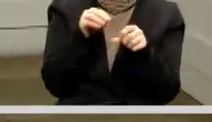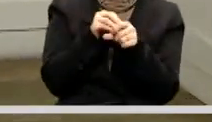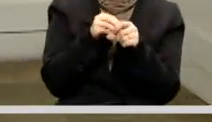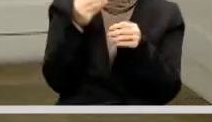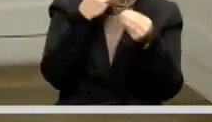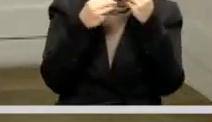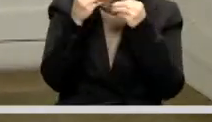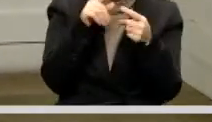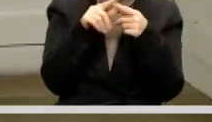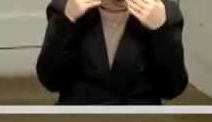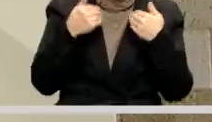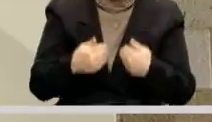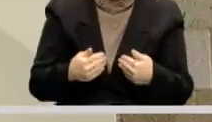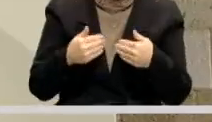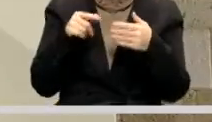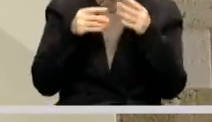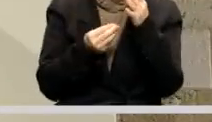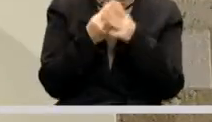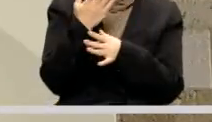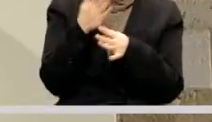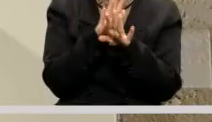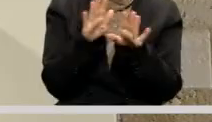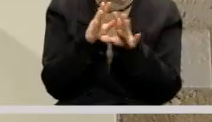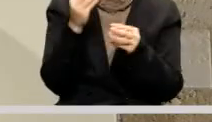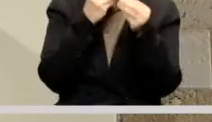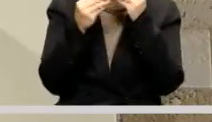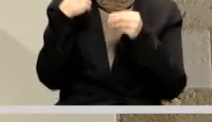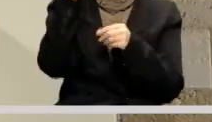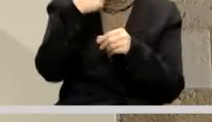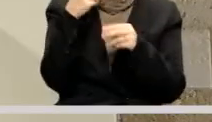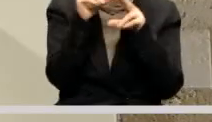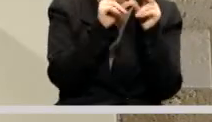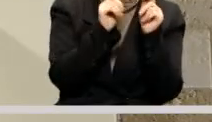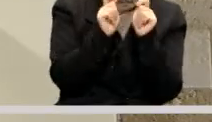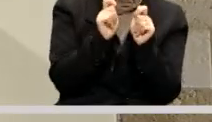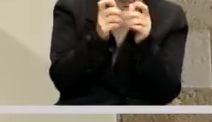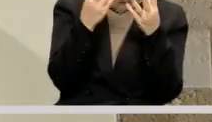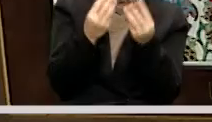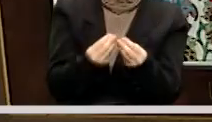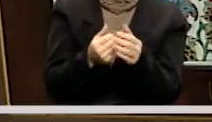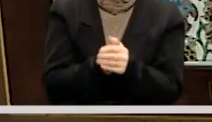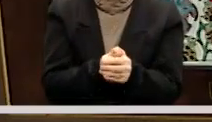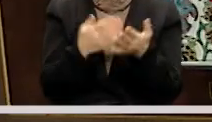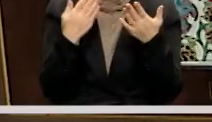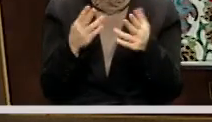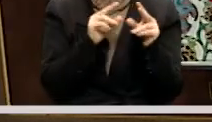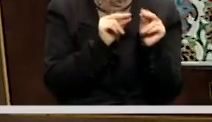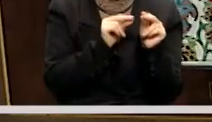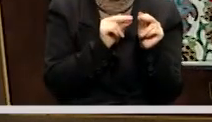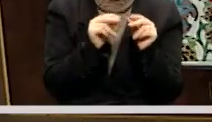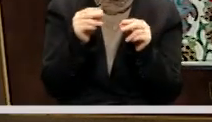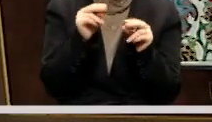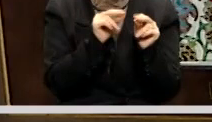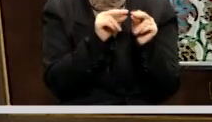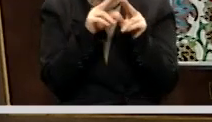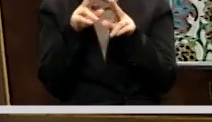atılımını gerçekleştiremediğimiz gıdalar neticesinde de karşımıza çıkabilir. Peki uyanır uyan, şimdi uykudan uyanıp